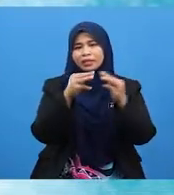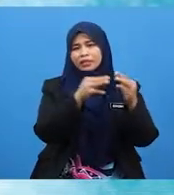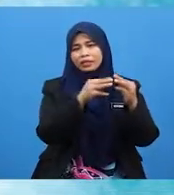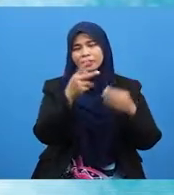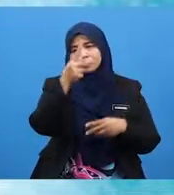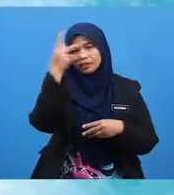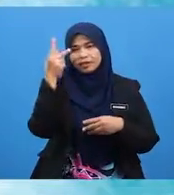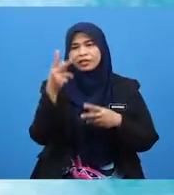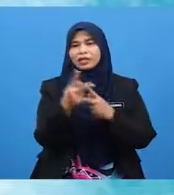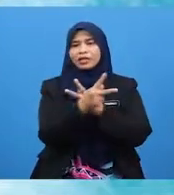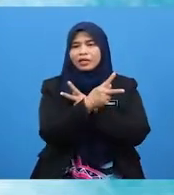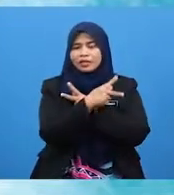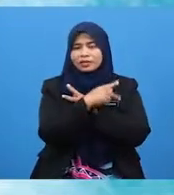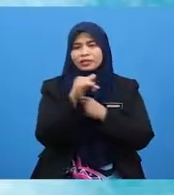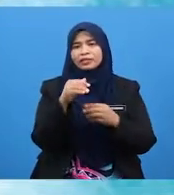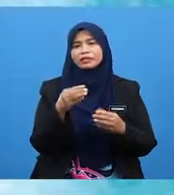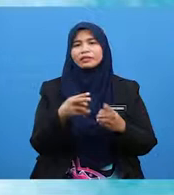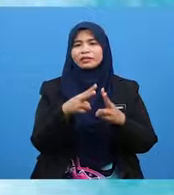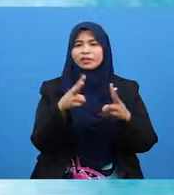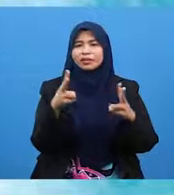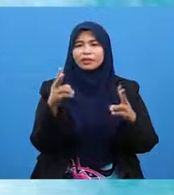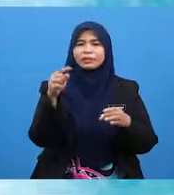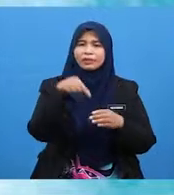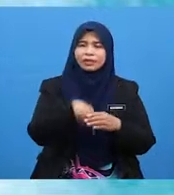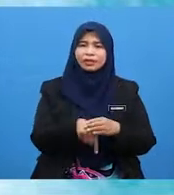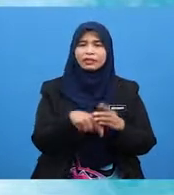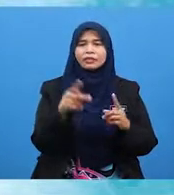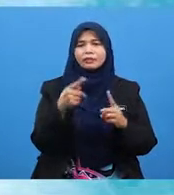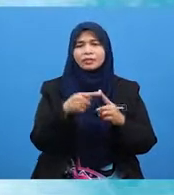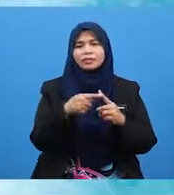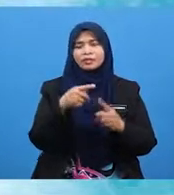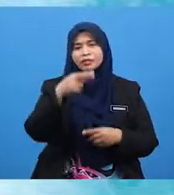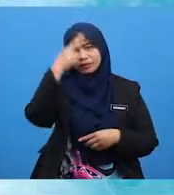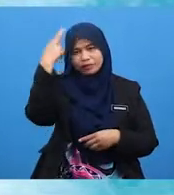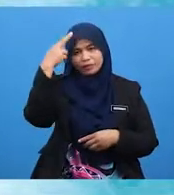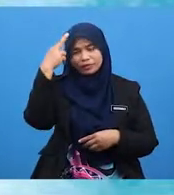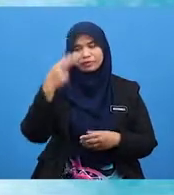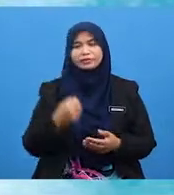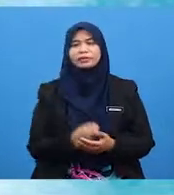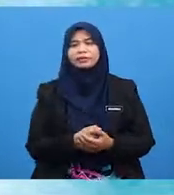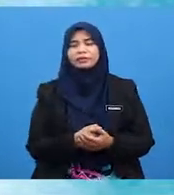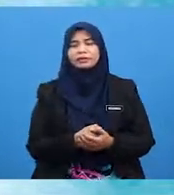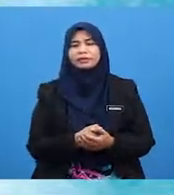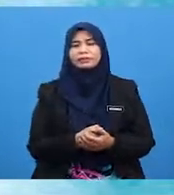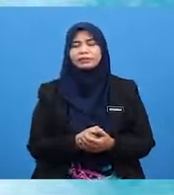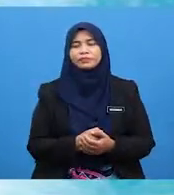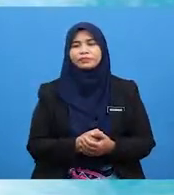mendalam terhadap jasad mulia baginda sallallahu alaihi wasallam yang disemadikan di